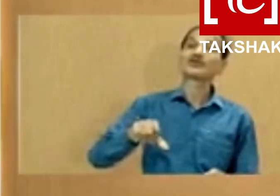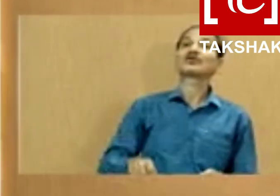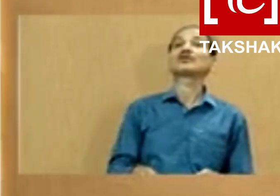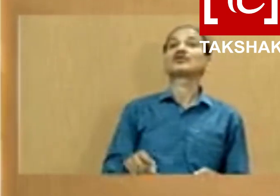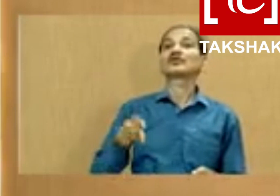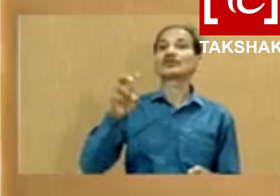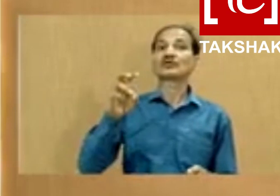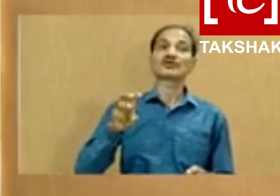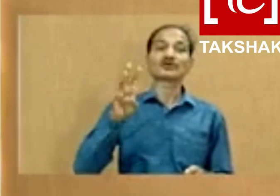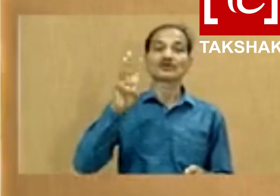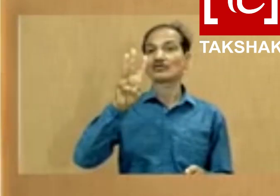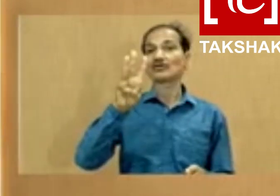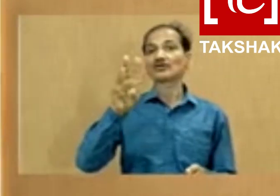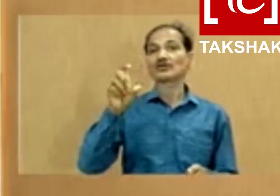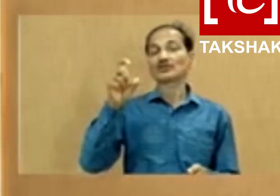9,37,976।